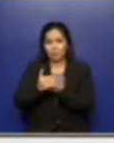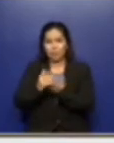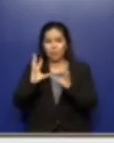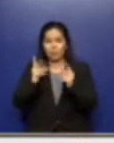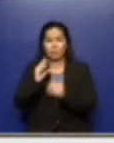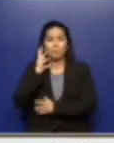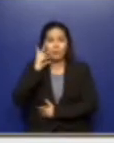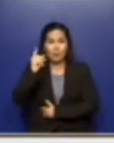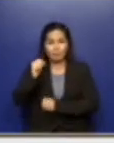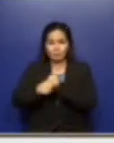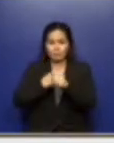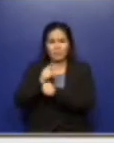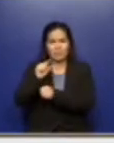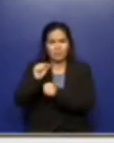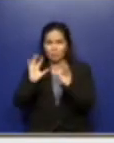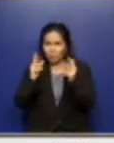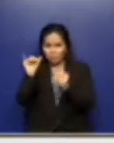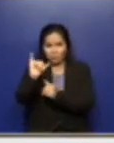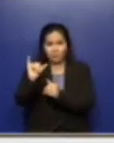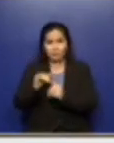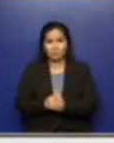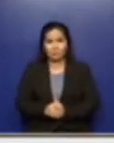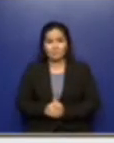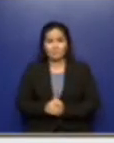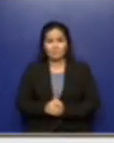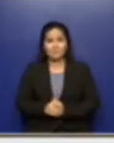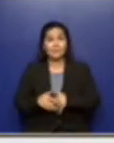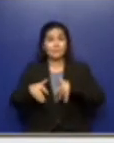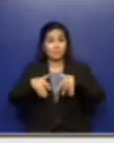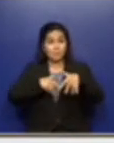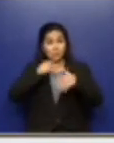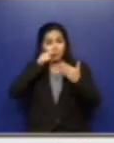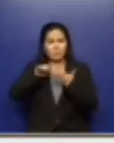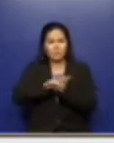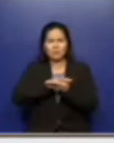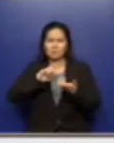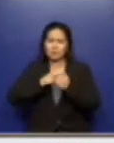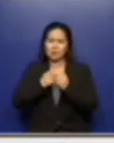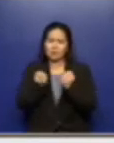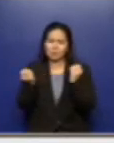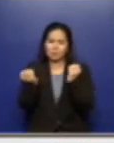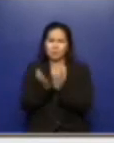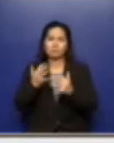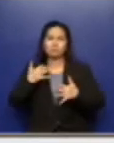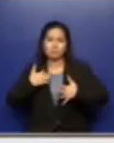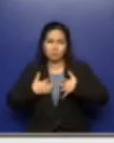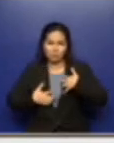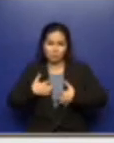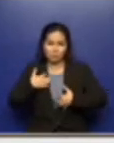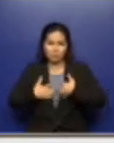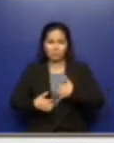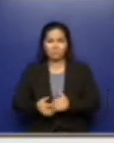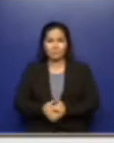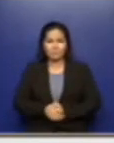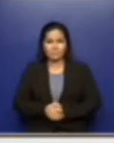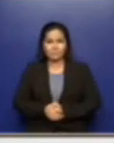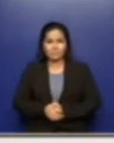ด20ปีก็ไม่หมดแต่ประชาชนทั้งประเทศจะเดือดร้อนนะครับแต่จะ